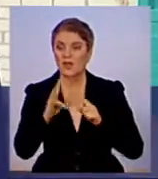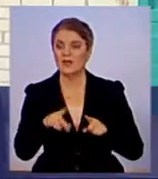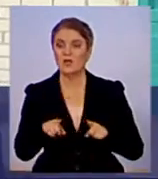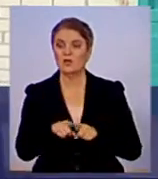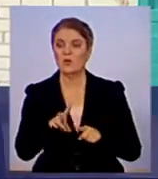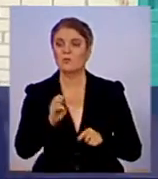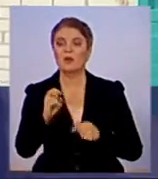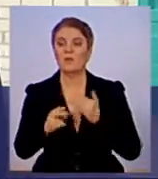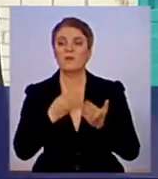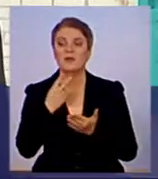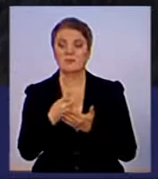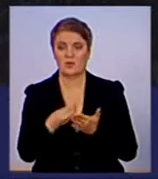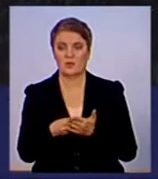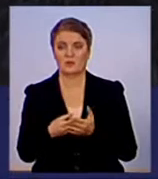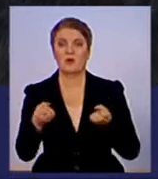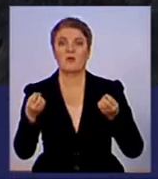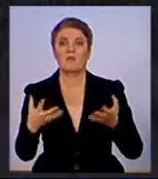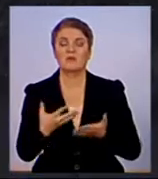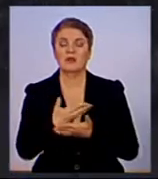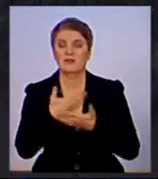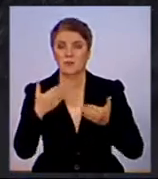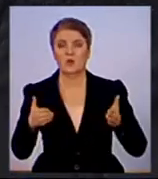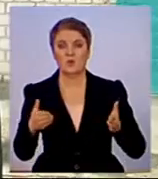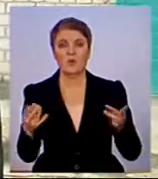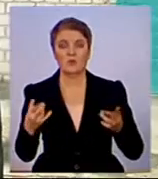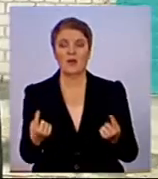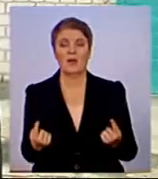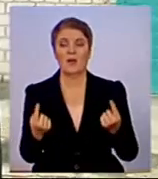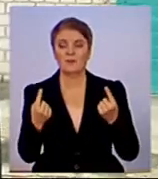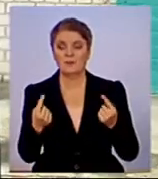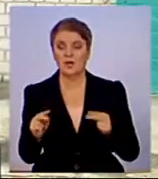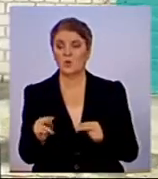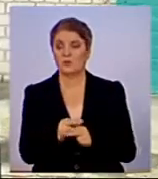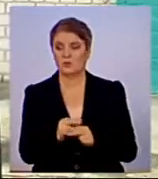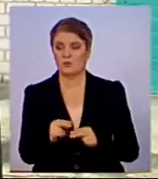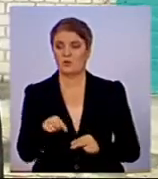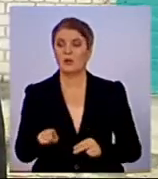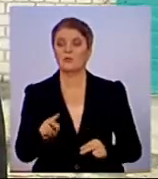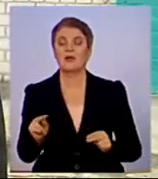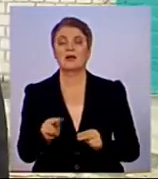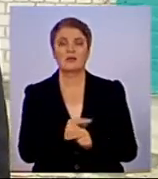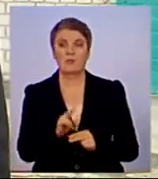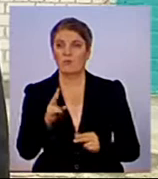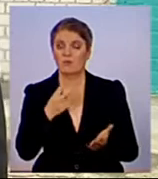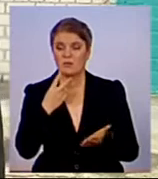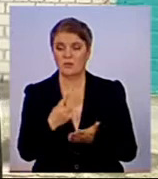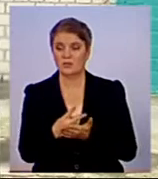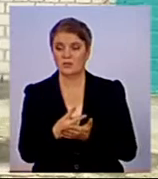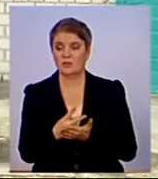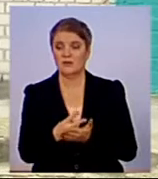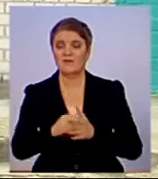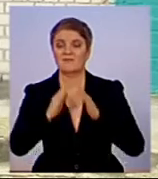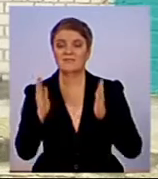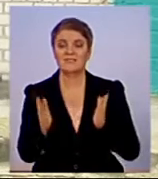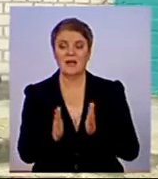не передбачені кошти, їх просто немає. Дорога потребує капітального ремонту, тому що ремонту вона не бачила